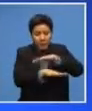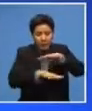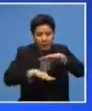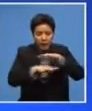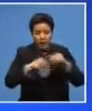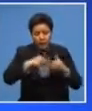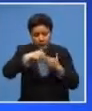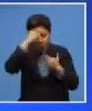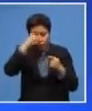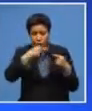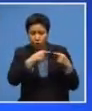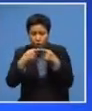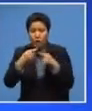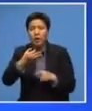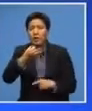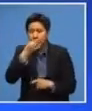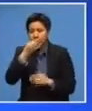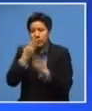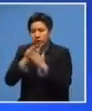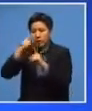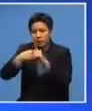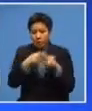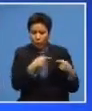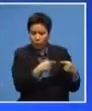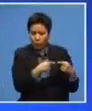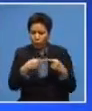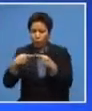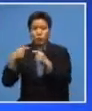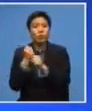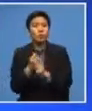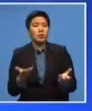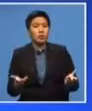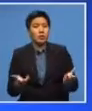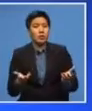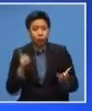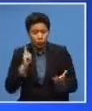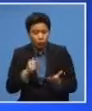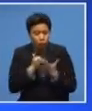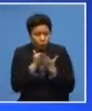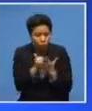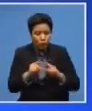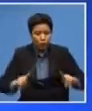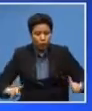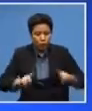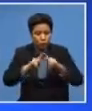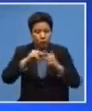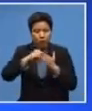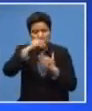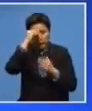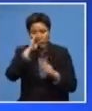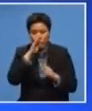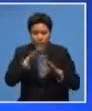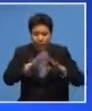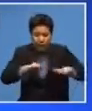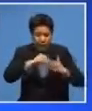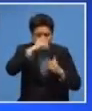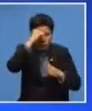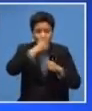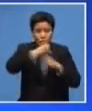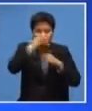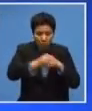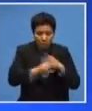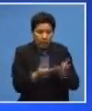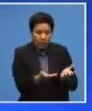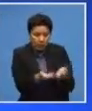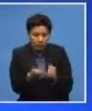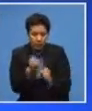าต่ออาชีพรายได้ทุกหน่วยงานทุกกระทรวงทบวงกรมก็ต้องช่วยกระทรวงศึกษาด้วยนะว่าเขาผลิตออกมาแล้วเนี่ยจะทำยังไงจะรับเข้าไปทำงาน